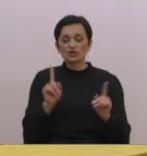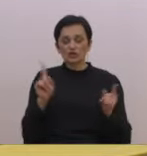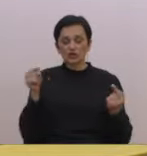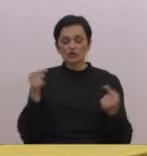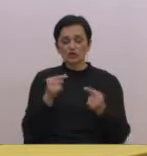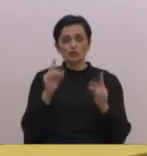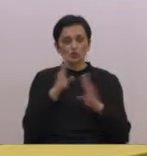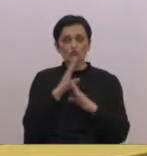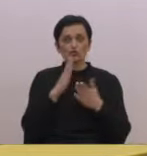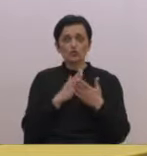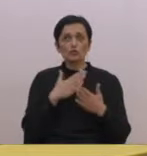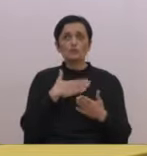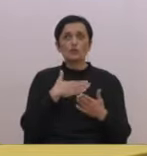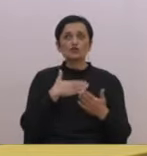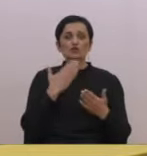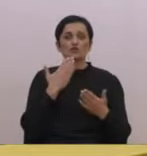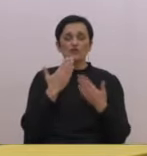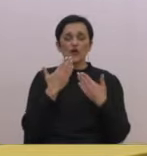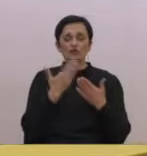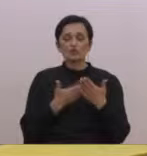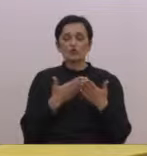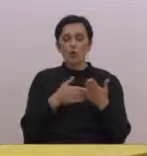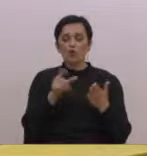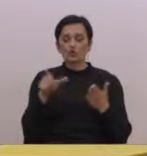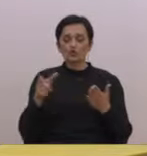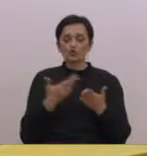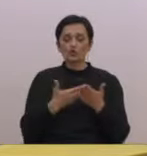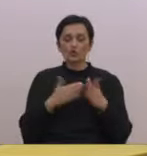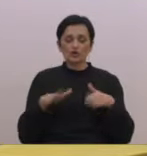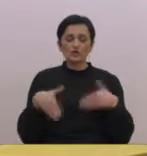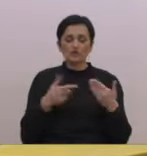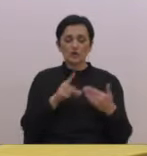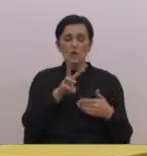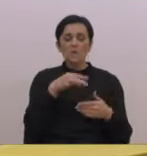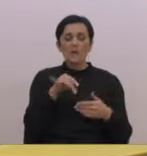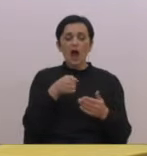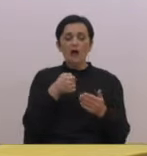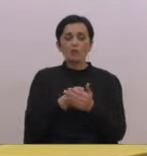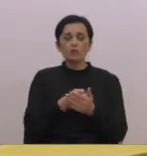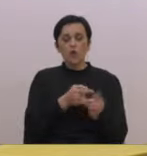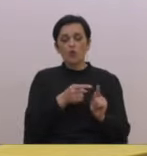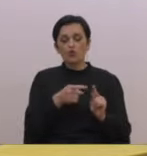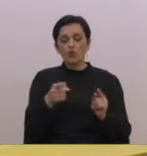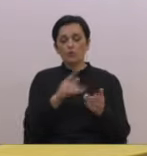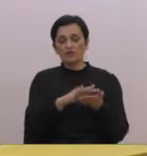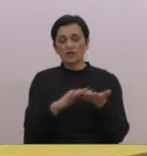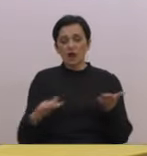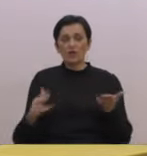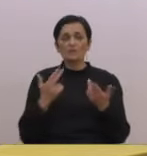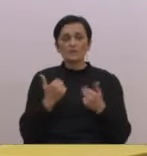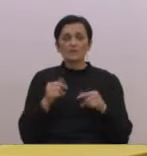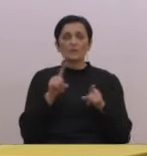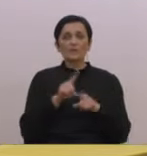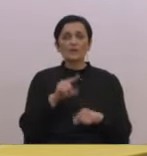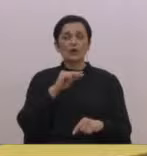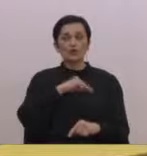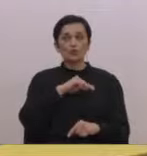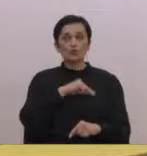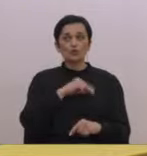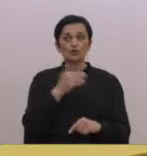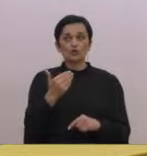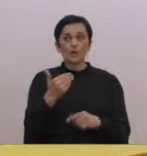ბუნებრივია ჩვენმა კონსულტანტებმაც გვირჩიეს, რომ გაგვეგრძელებინა მაისის ბოლომდე. Ჩვენ ასევე მუშაობთ